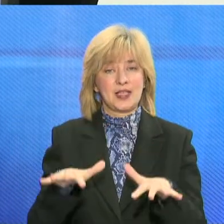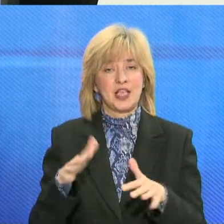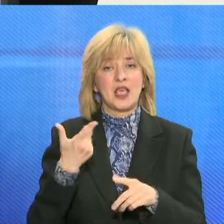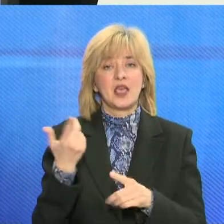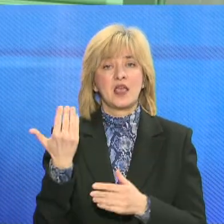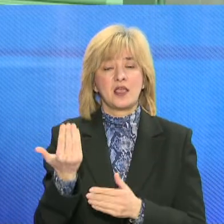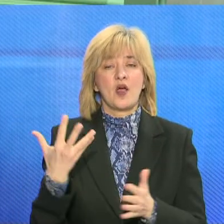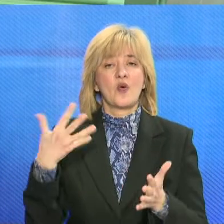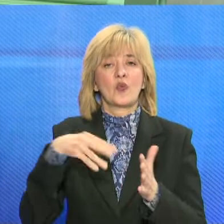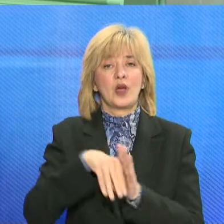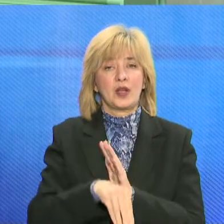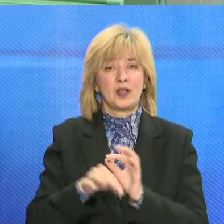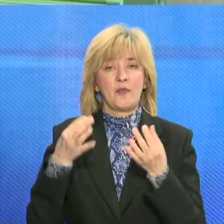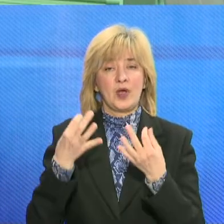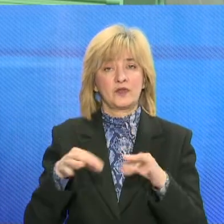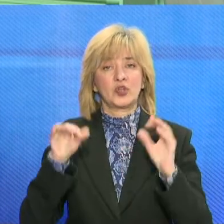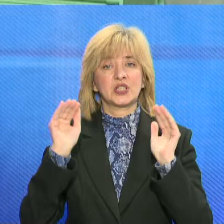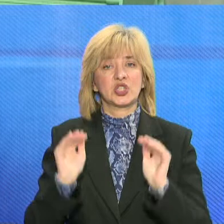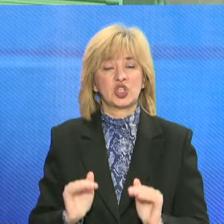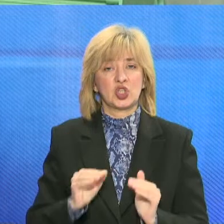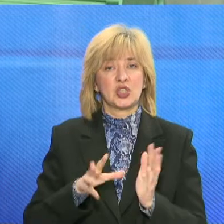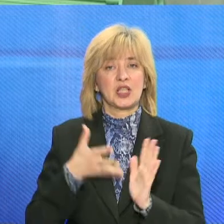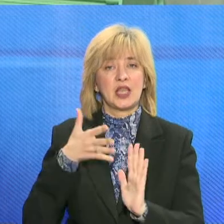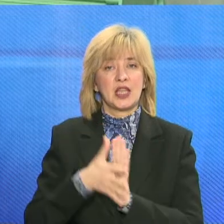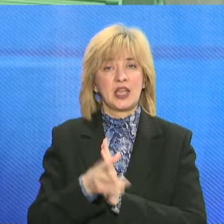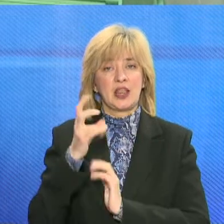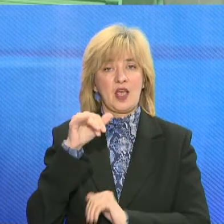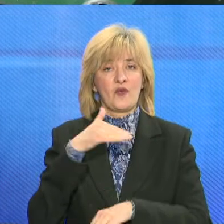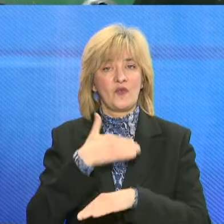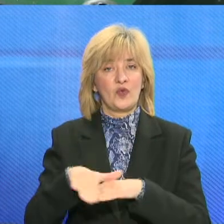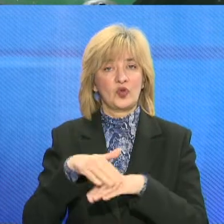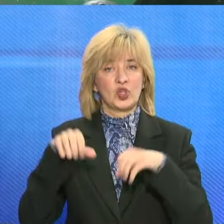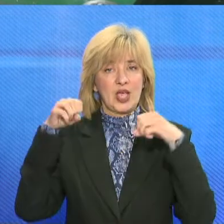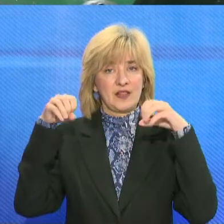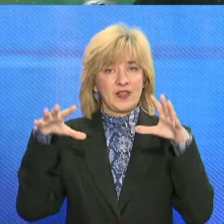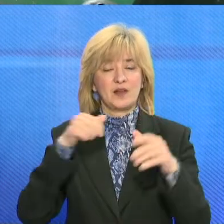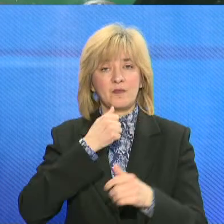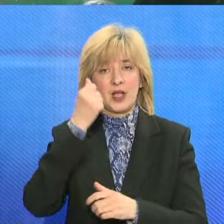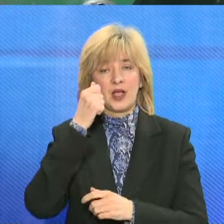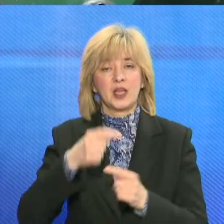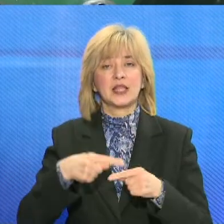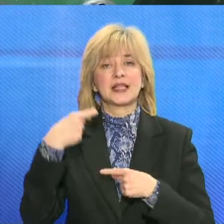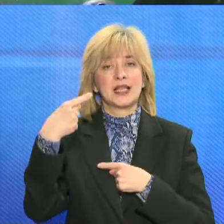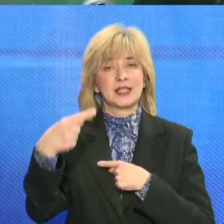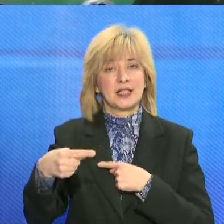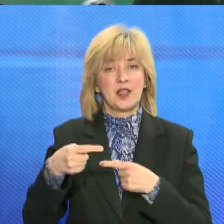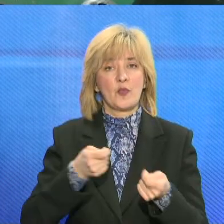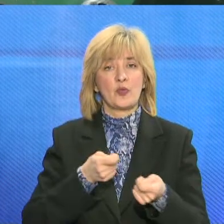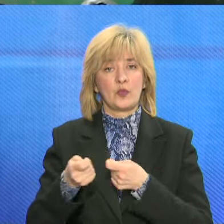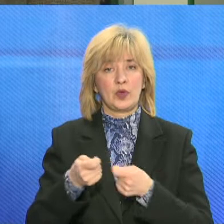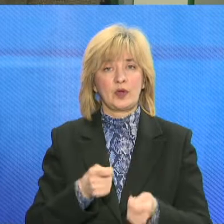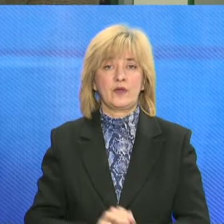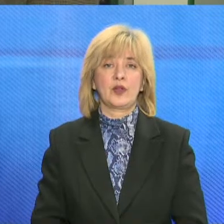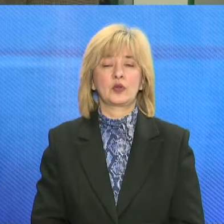спажыўцам значна паменшыць выдаткі на вулічнае асвятленне дзякуючы дыстанцыйнаму кіраванню і праграмаванню часовых інтэрвалаў.